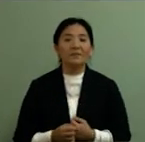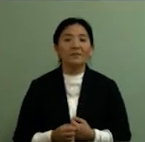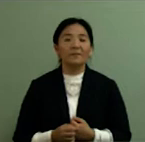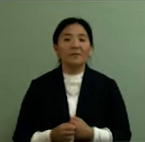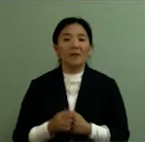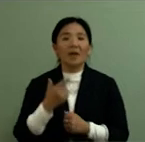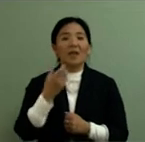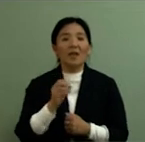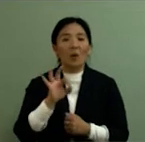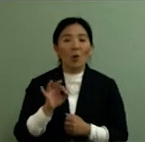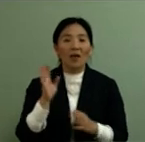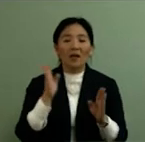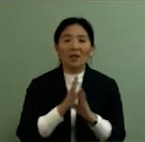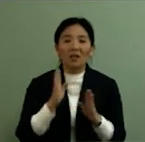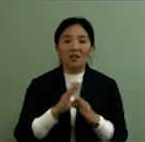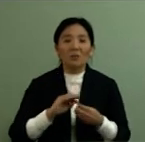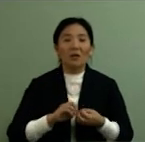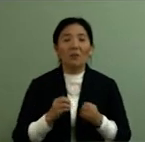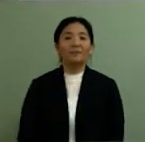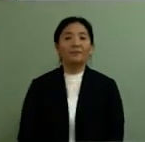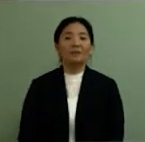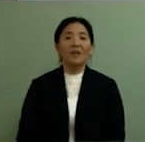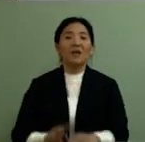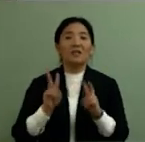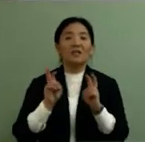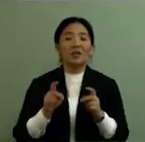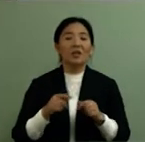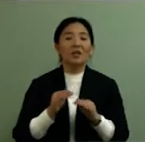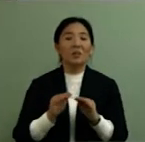называть геоэкологическими проблемами.